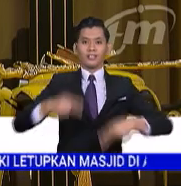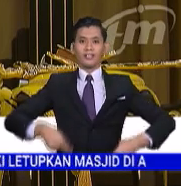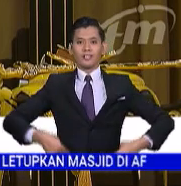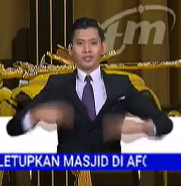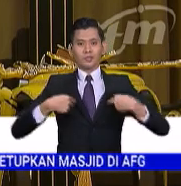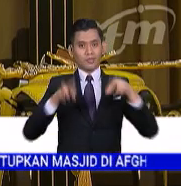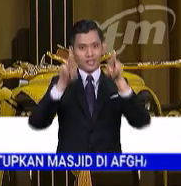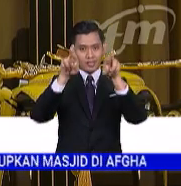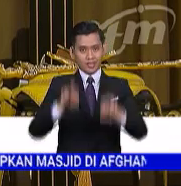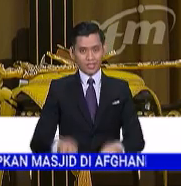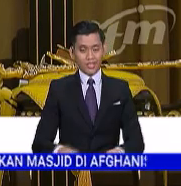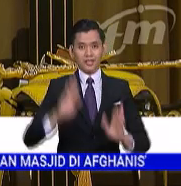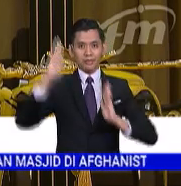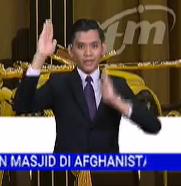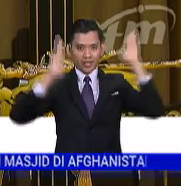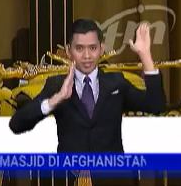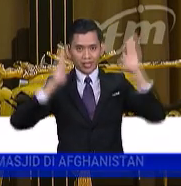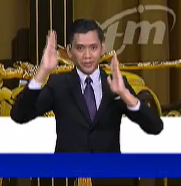beta.